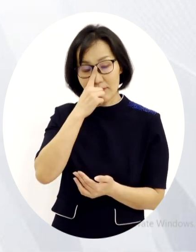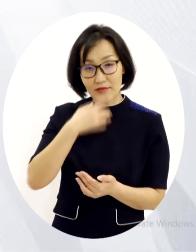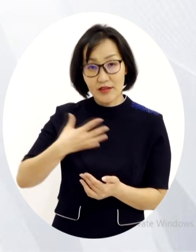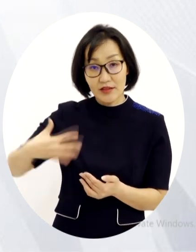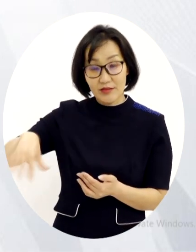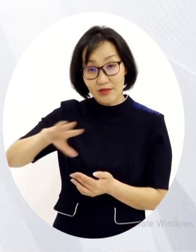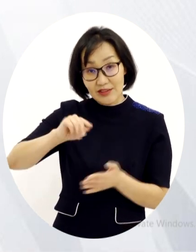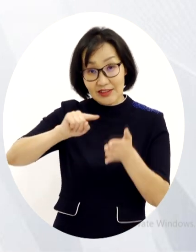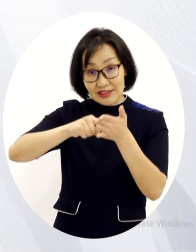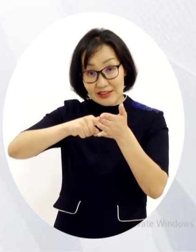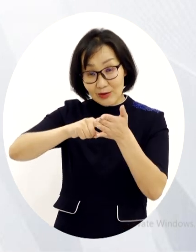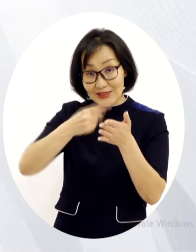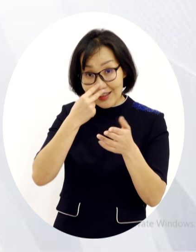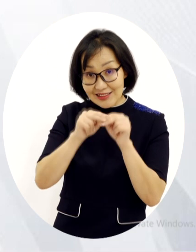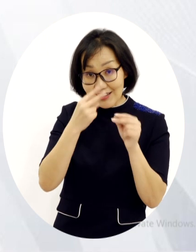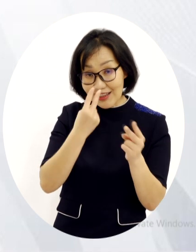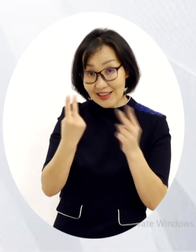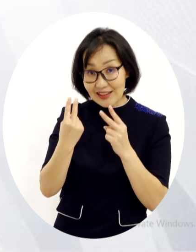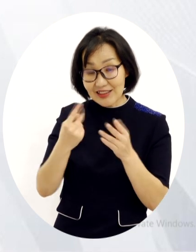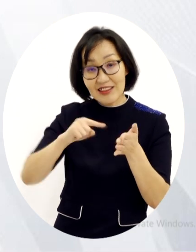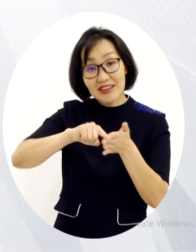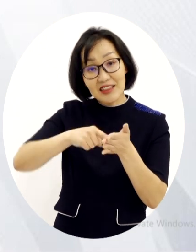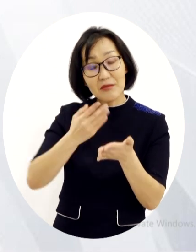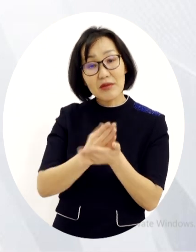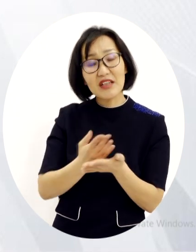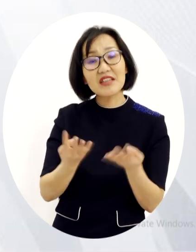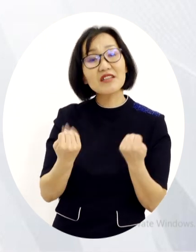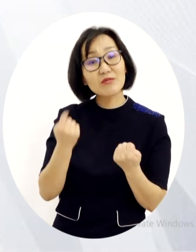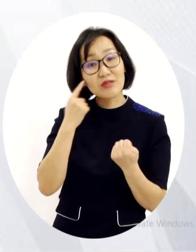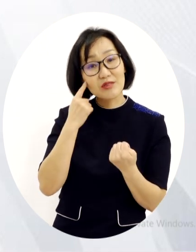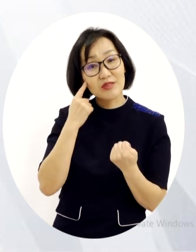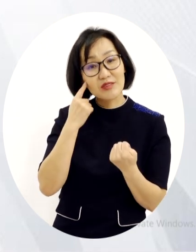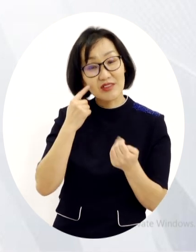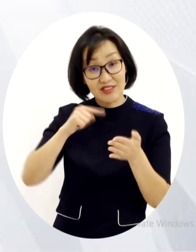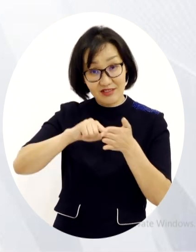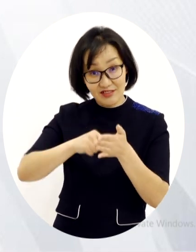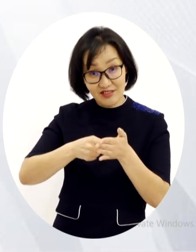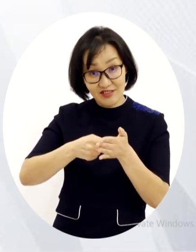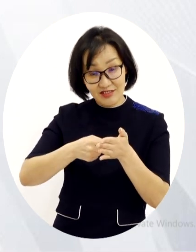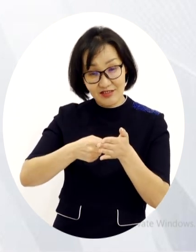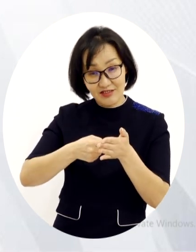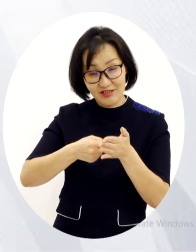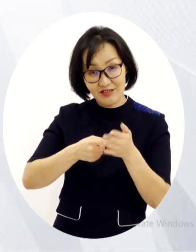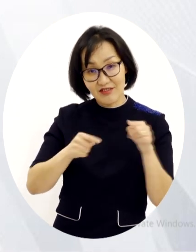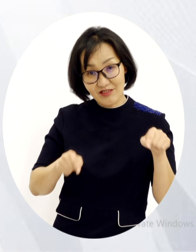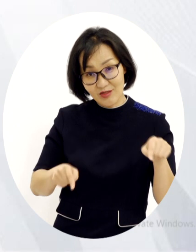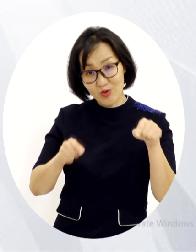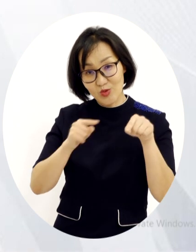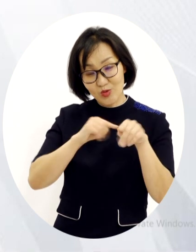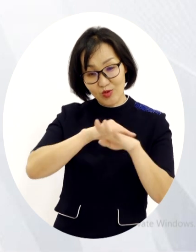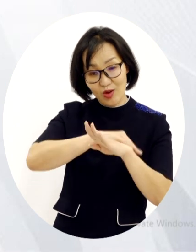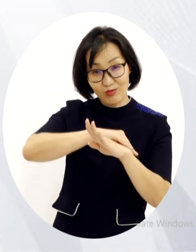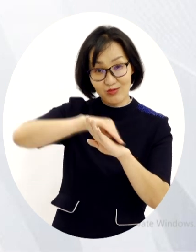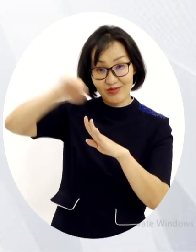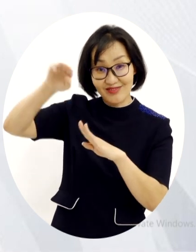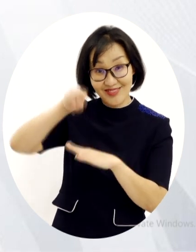За бүгдээрээ цэгүүдээ шалгаараа дэвтэр дээрхээ. За тэг байхад хэд вэ гэлээ? Тэг учраас шулуунаа тэгээс